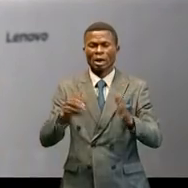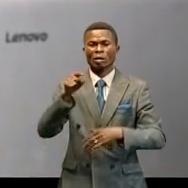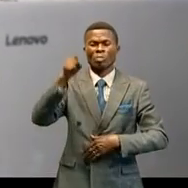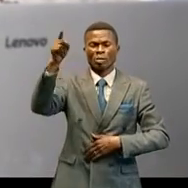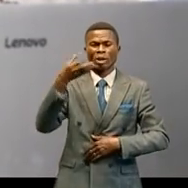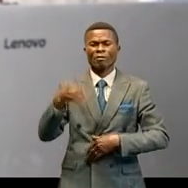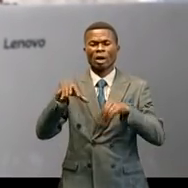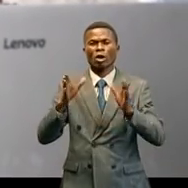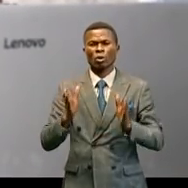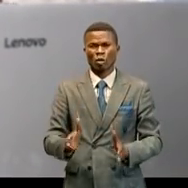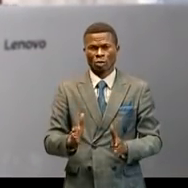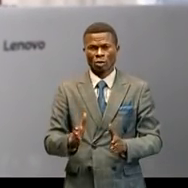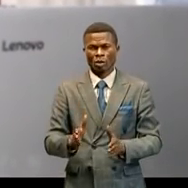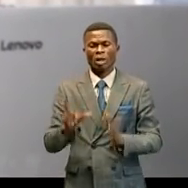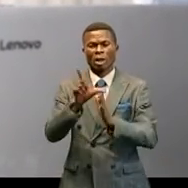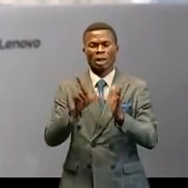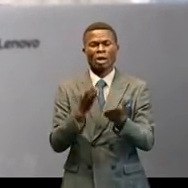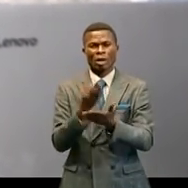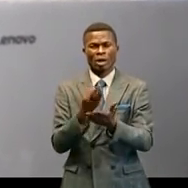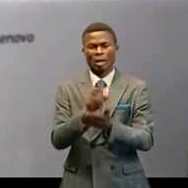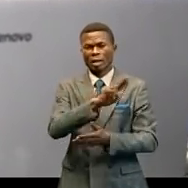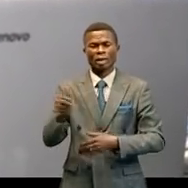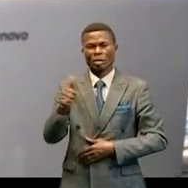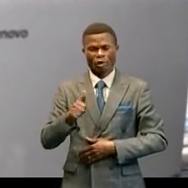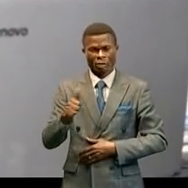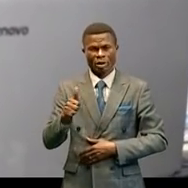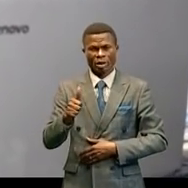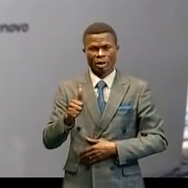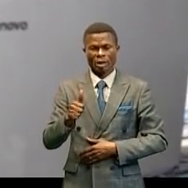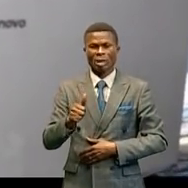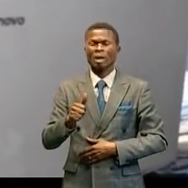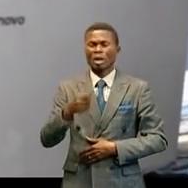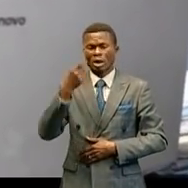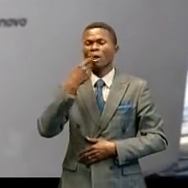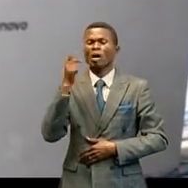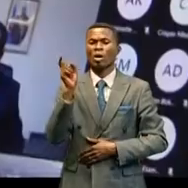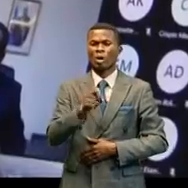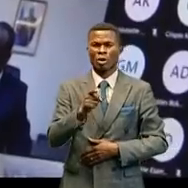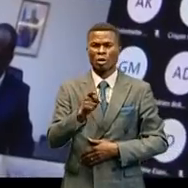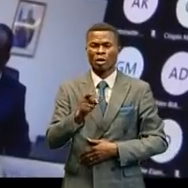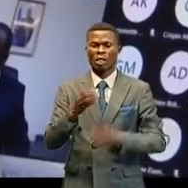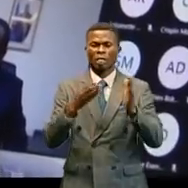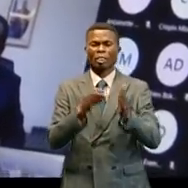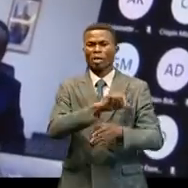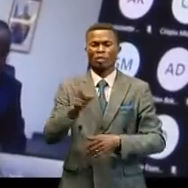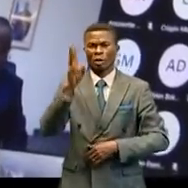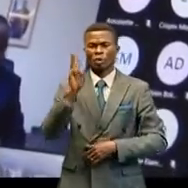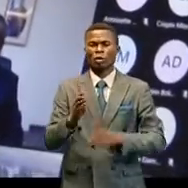francs congolais, alors que la loi de finances 2021 a fixé ses assignations à 9